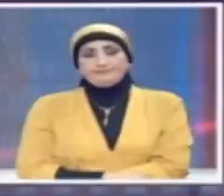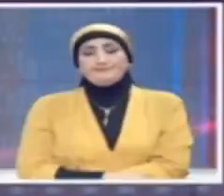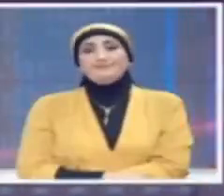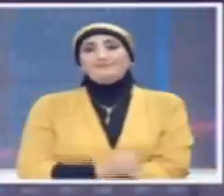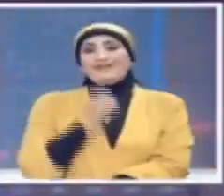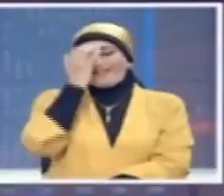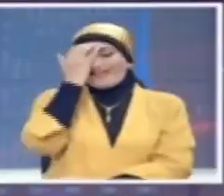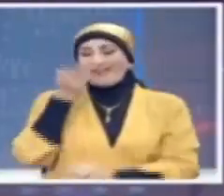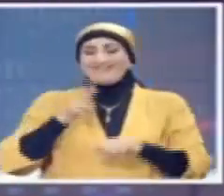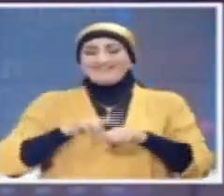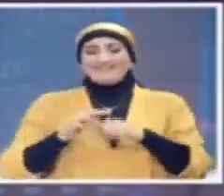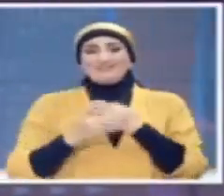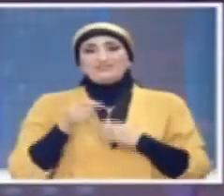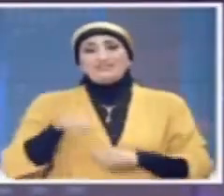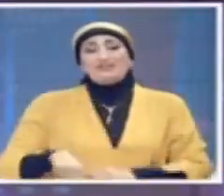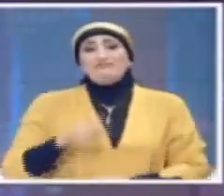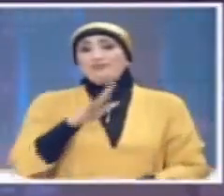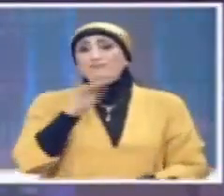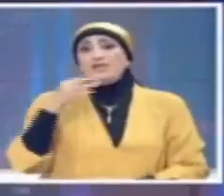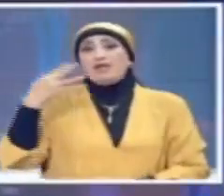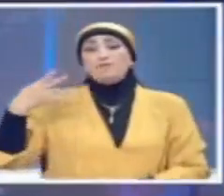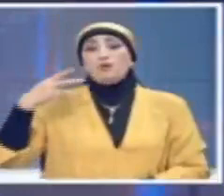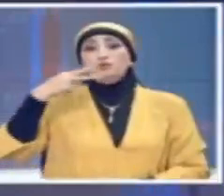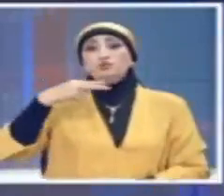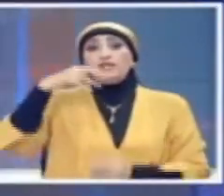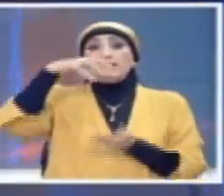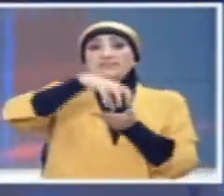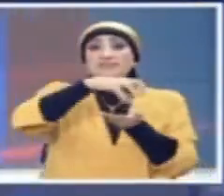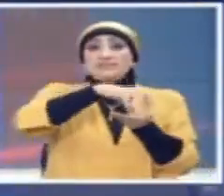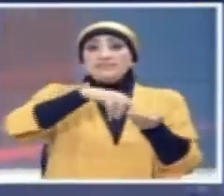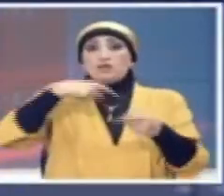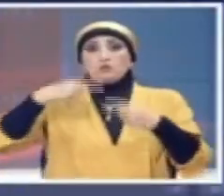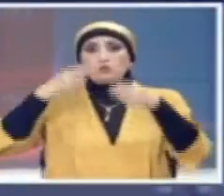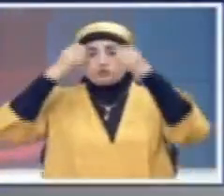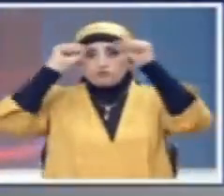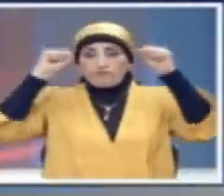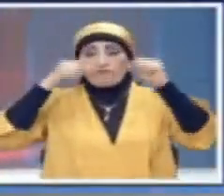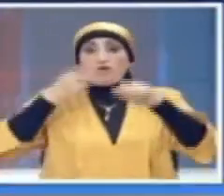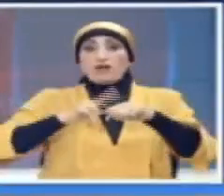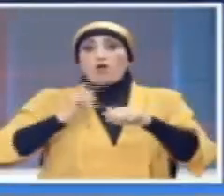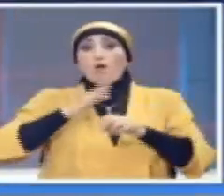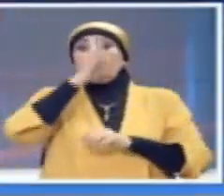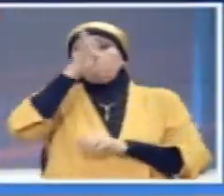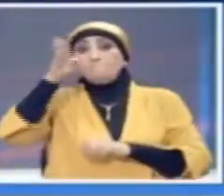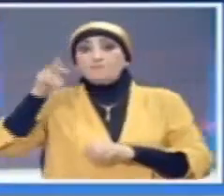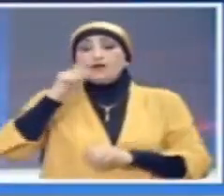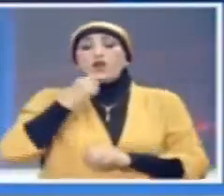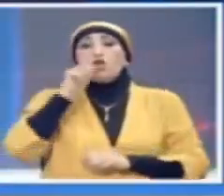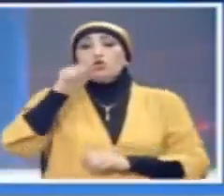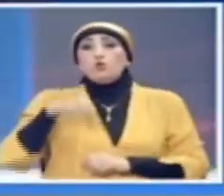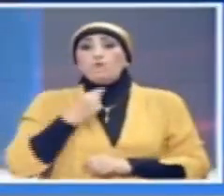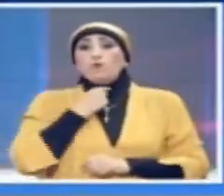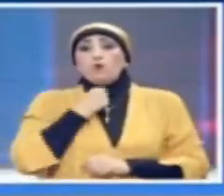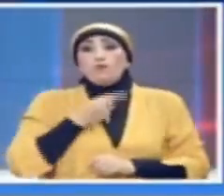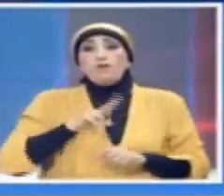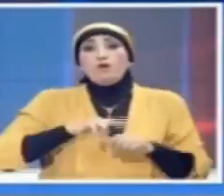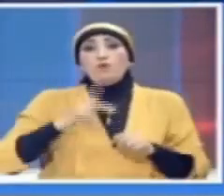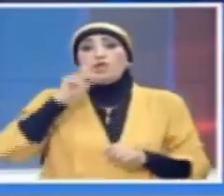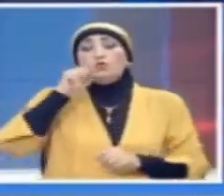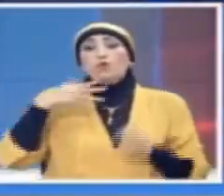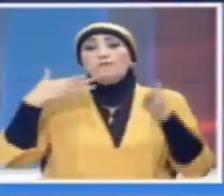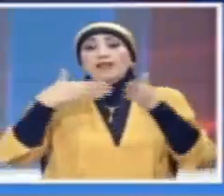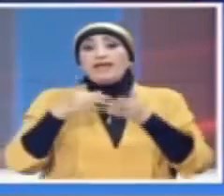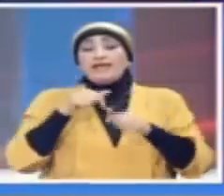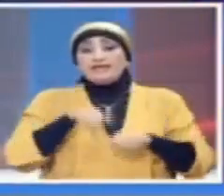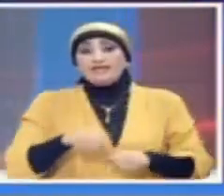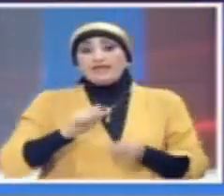أهلا بكم من جديد. وفي 124 دولة تواصل سفاراتها والقنصليات بالخارج اليوم الجمعة ولليوم الأخير